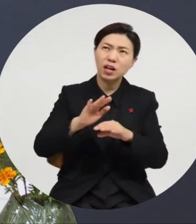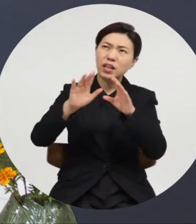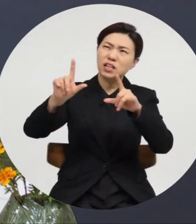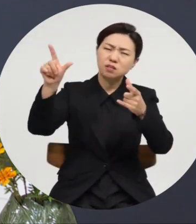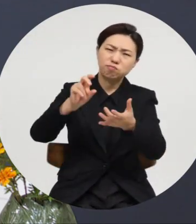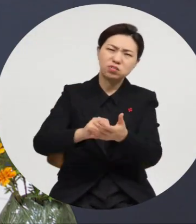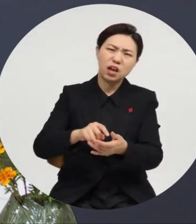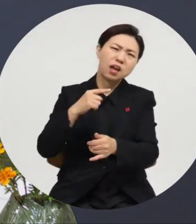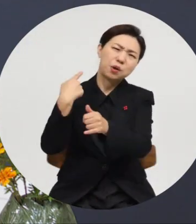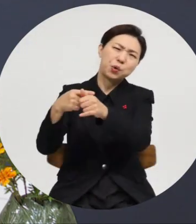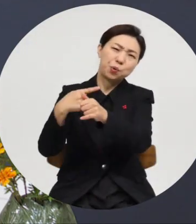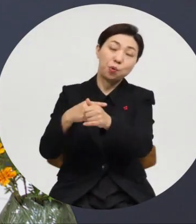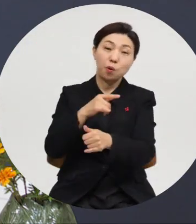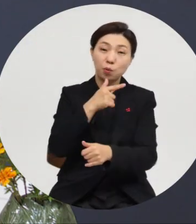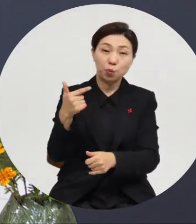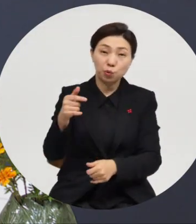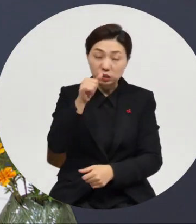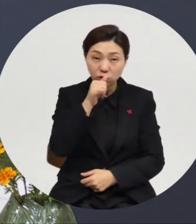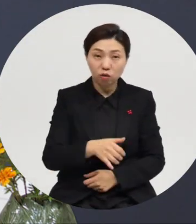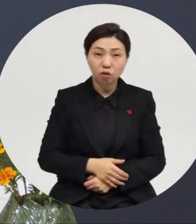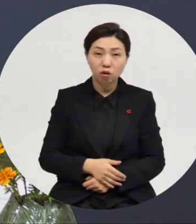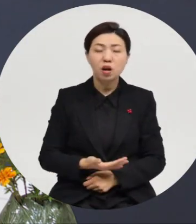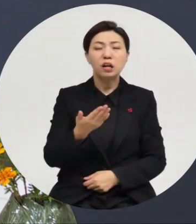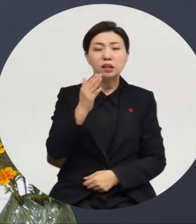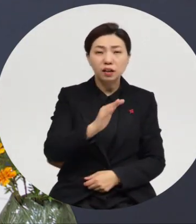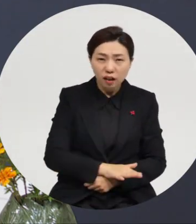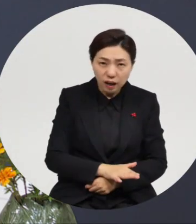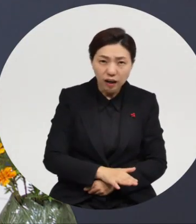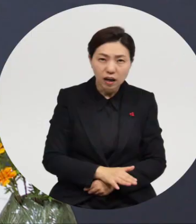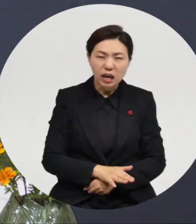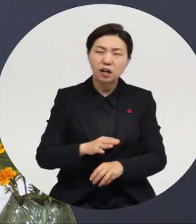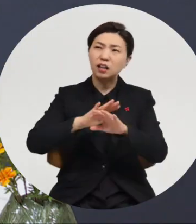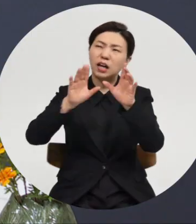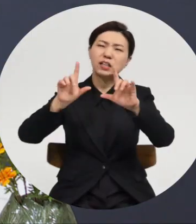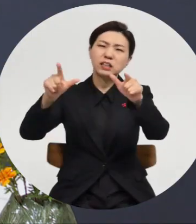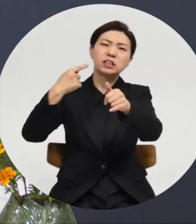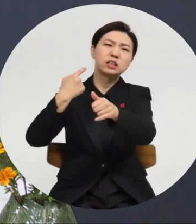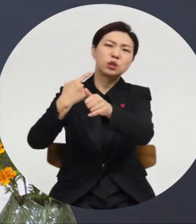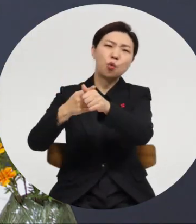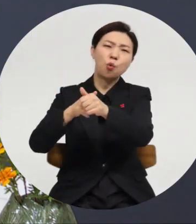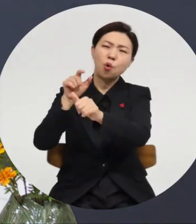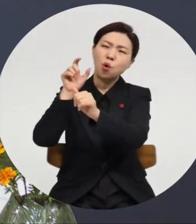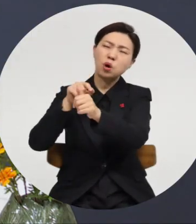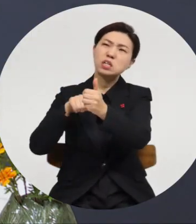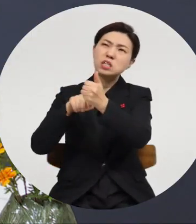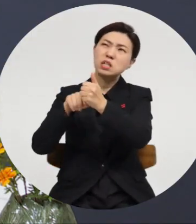일들이 있는 중에 그냥 날씨가 맑으면 맑은 날 할 수 있는 일,